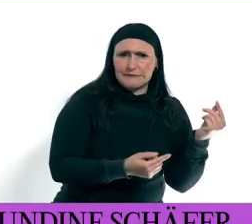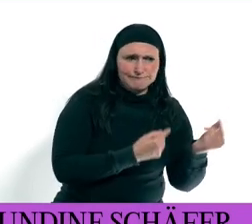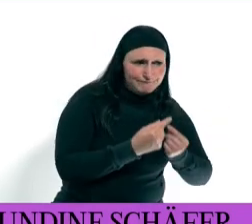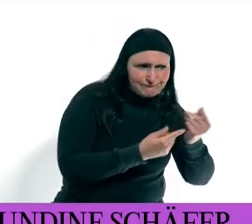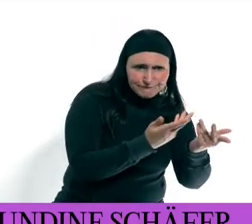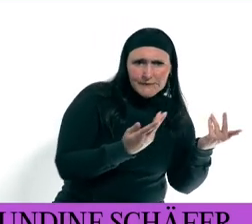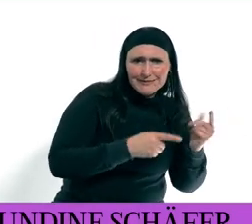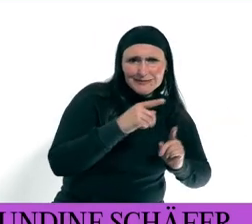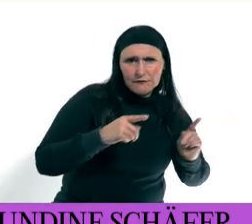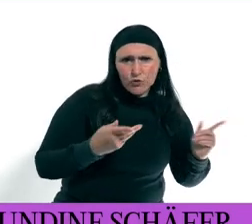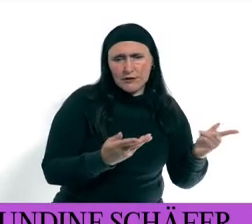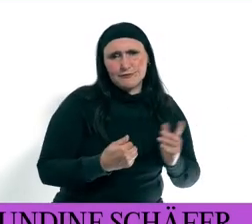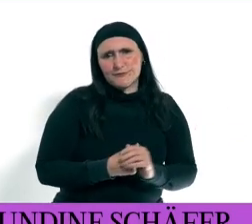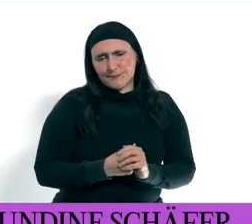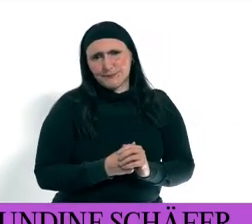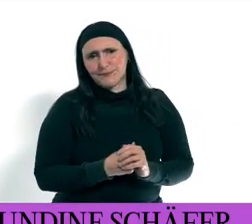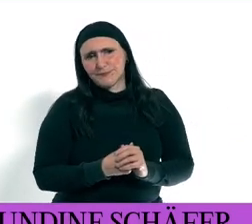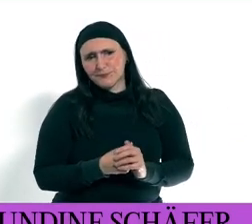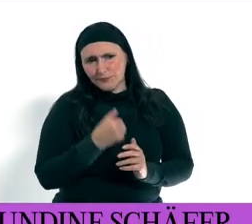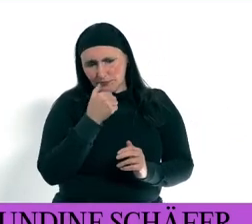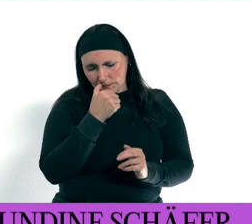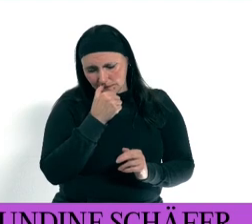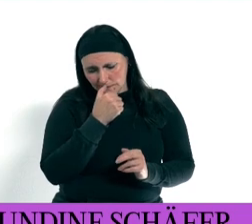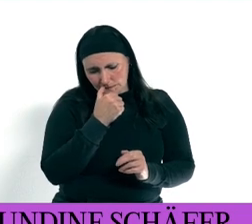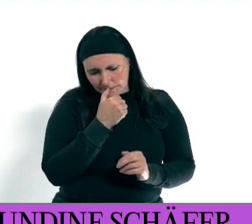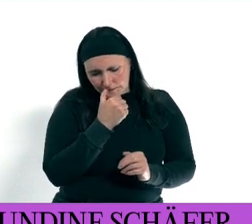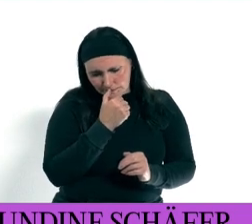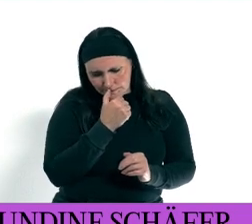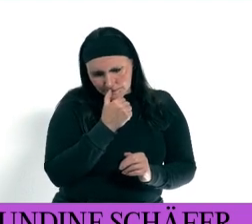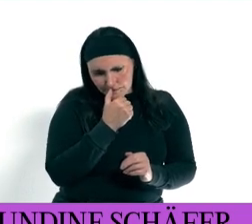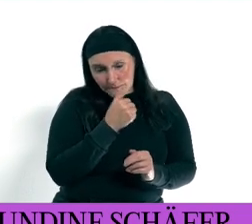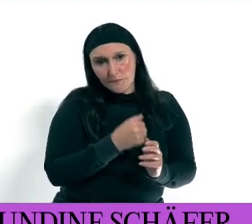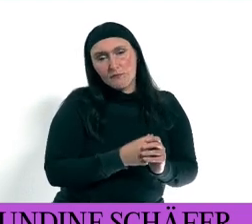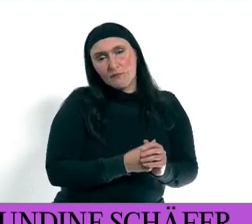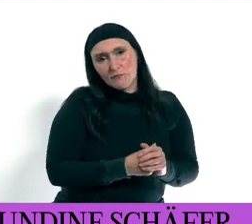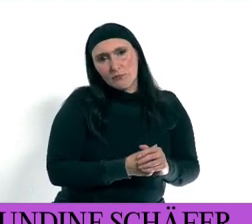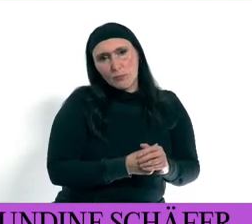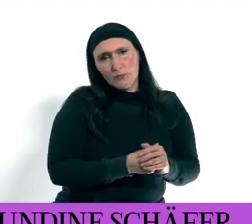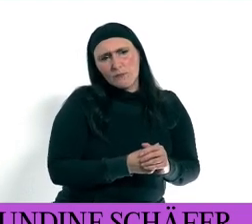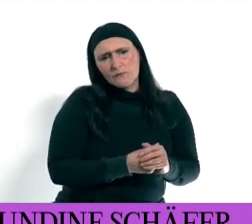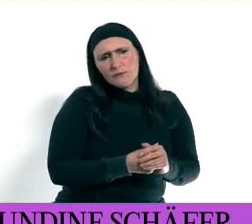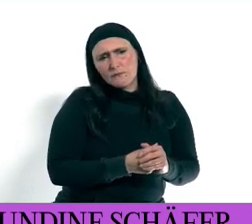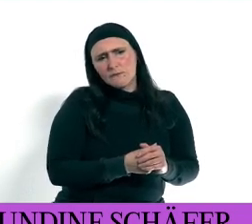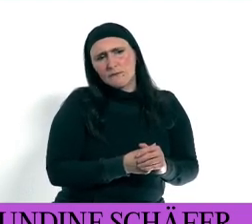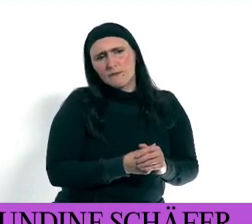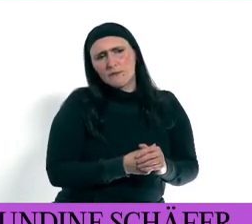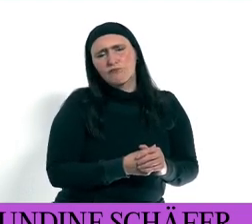Natürlich haben viele massive Probleme gehabt aufgrund der Finanzkrise und auch aus anderen Gründen.